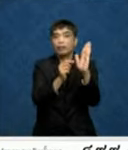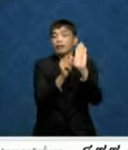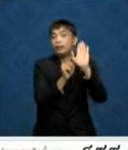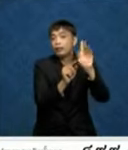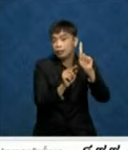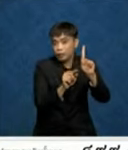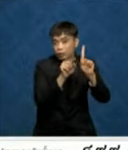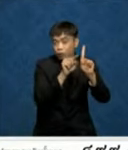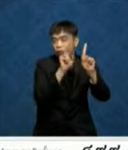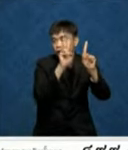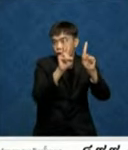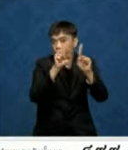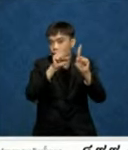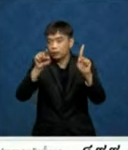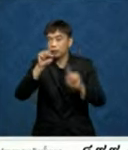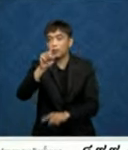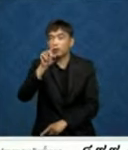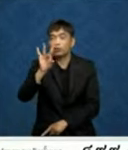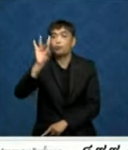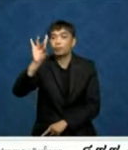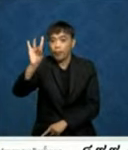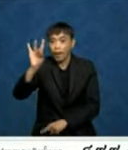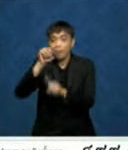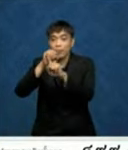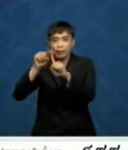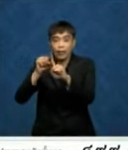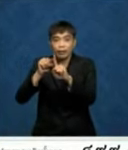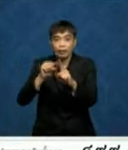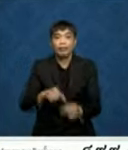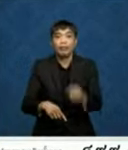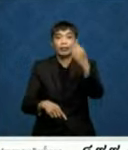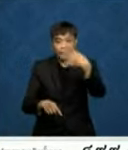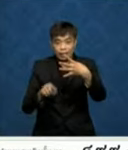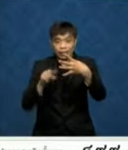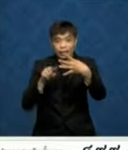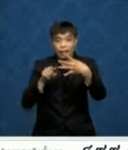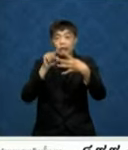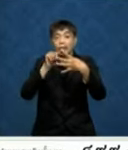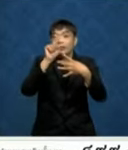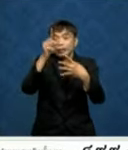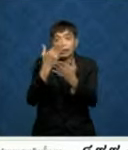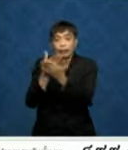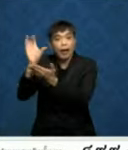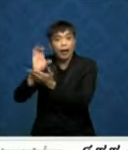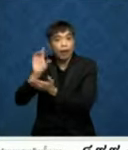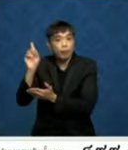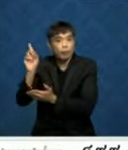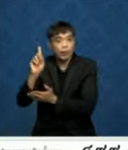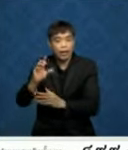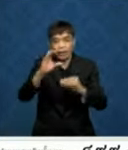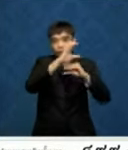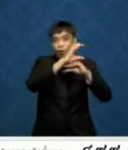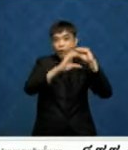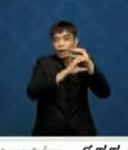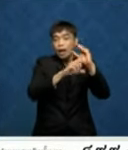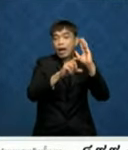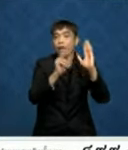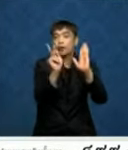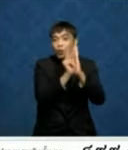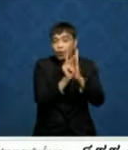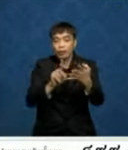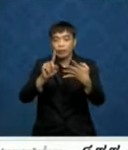1.2 ถึง 1.8% ขึ้นกับ4เงื่อนไข 1. แหล่งที่มาของเงิน 2. เงื่อนไขของโครงการ 3. จำนวนผู้เข้า